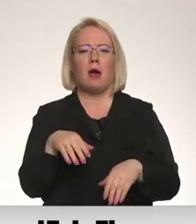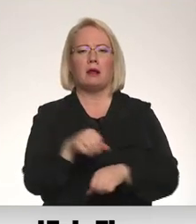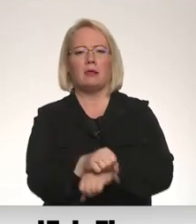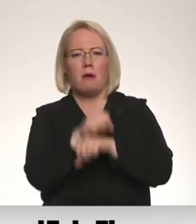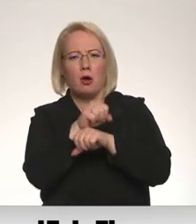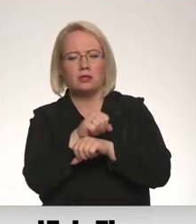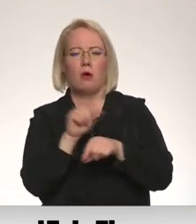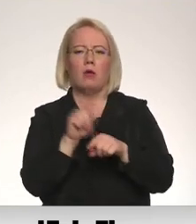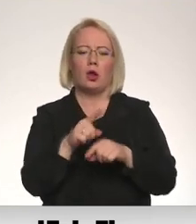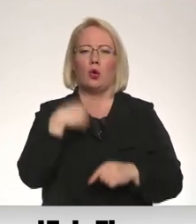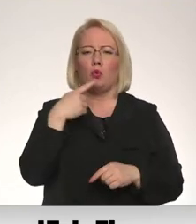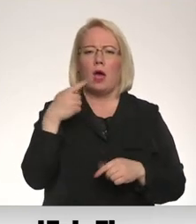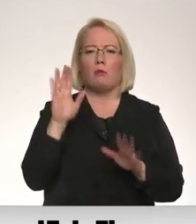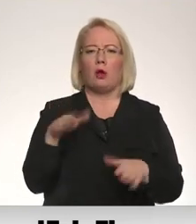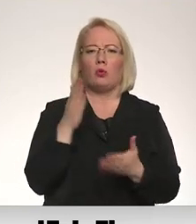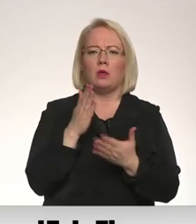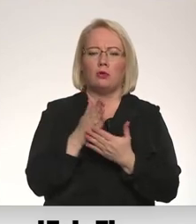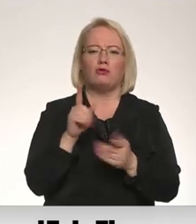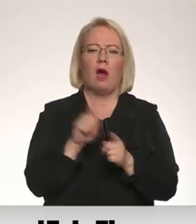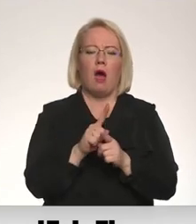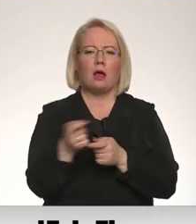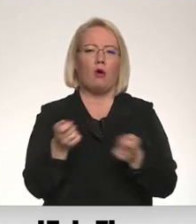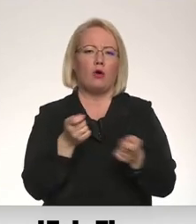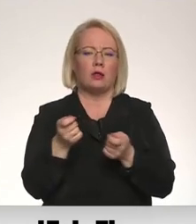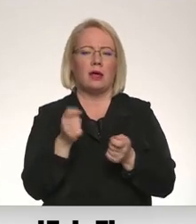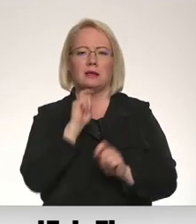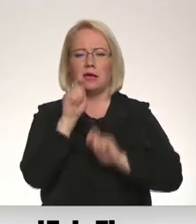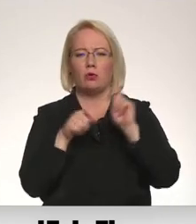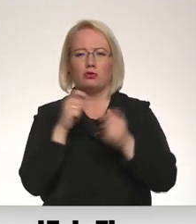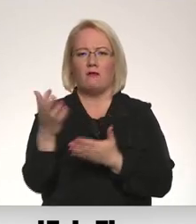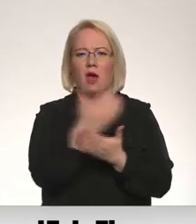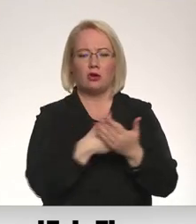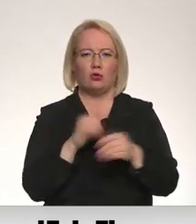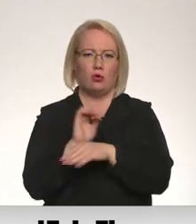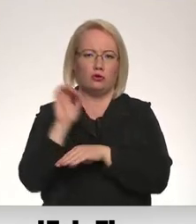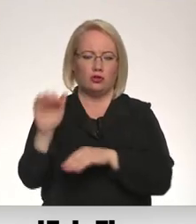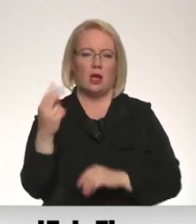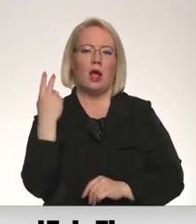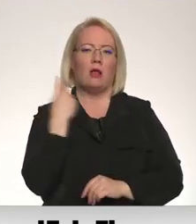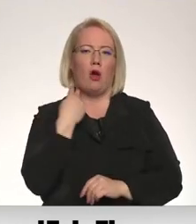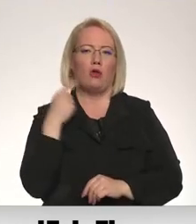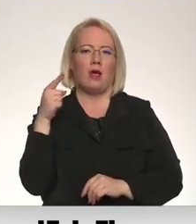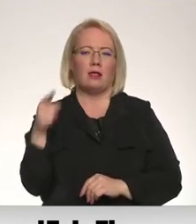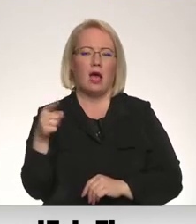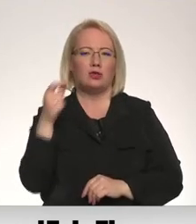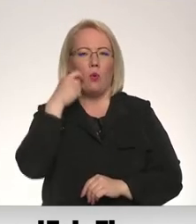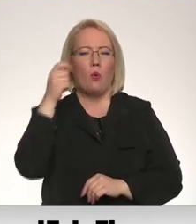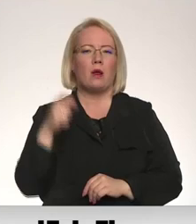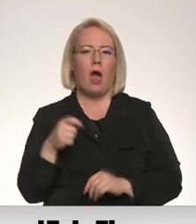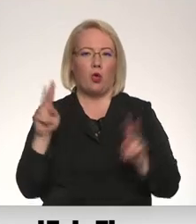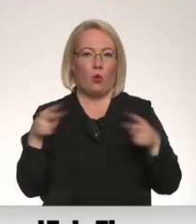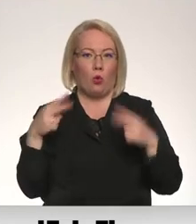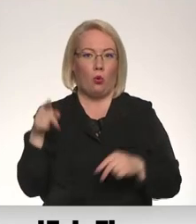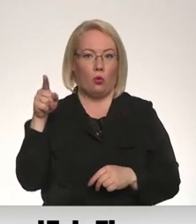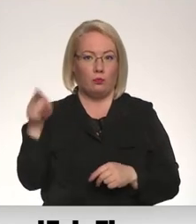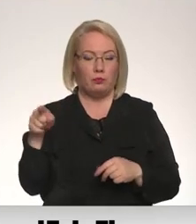notiekošo, gan koordinējot ziedojumu vākšanu un nosūtīšanu. Londonā šāds diasporas centrs ir Ukraiņu klubs, kas tagad